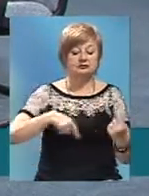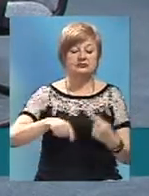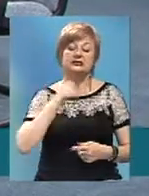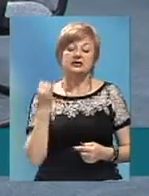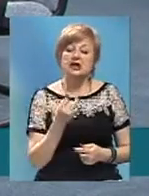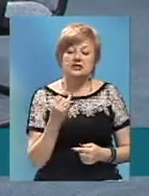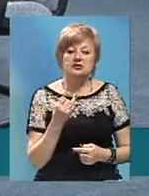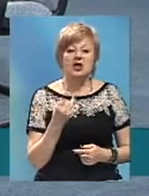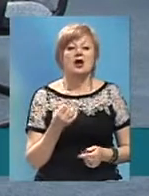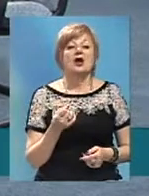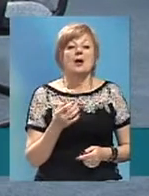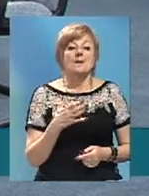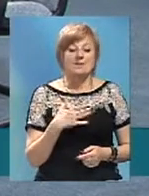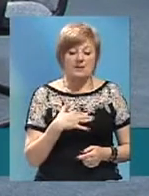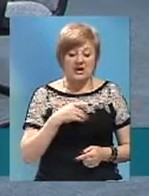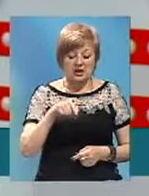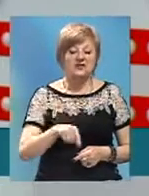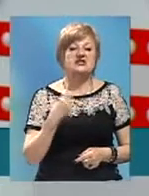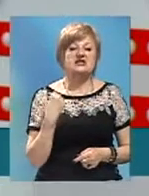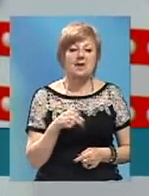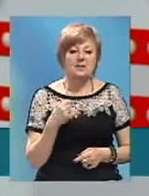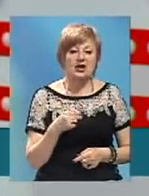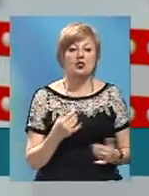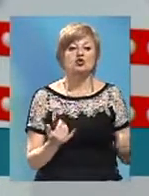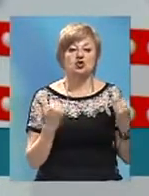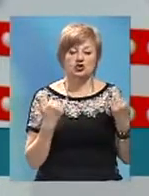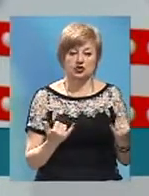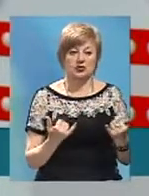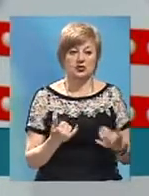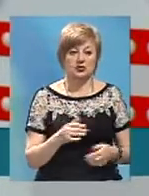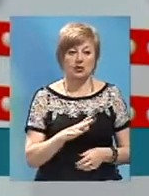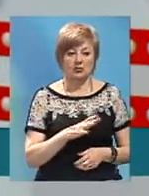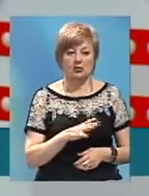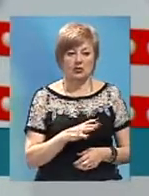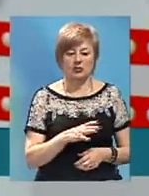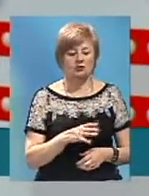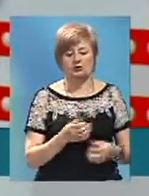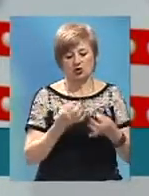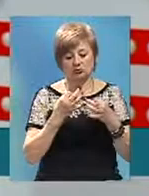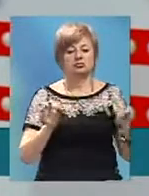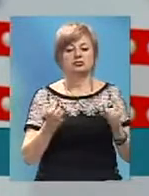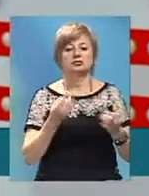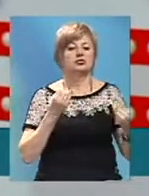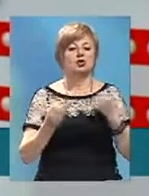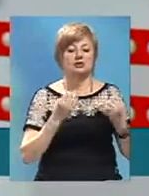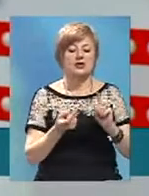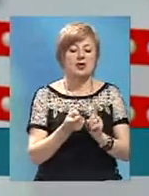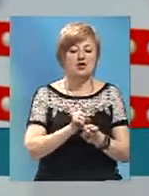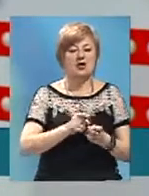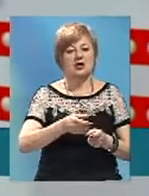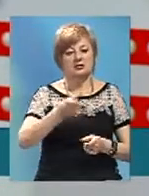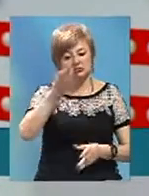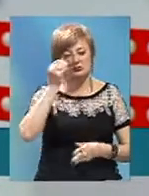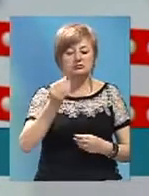що ми і в Запоріжжі, наприклад, сьогодні у нас були дуже відверті розмови. Ми обмінювалися враженнями, відверті